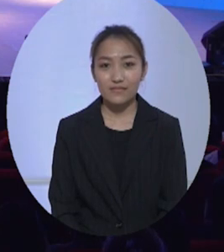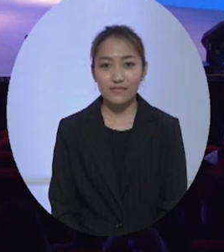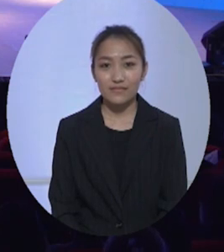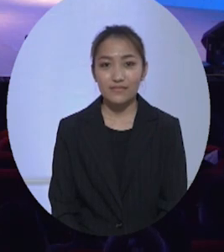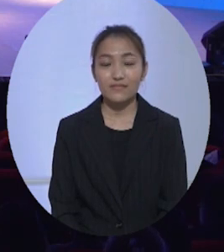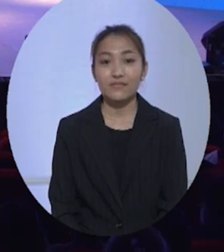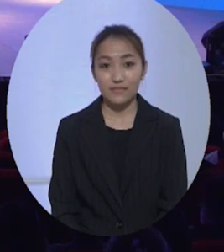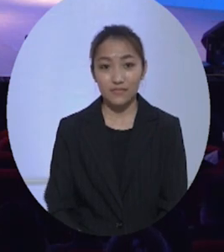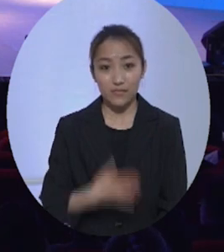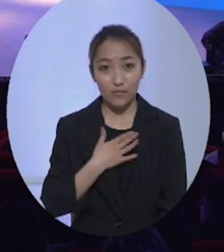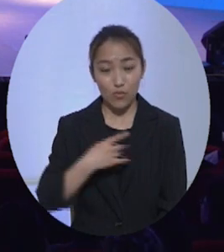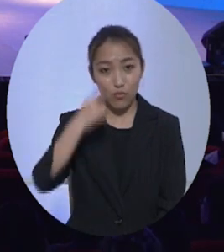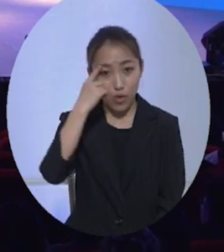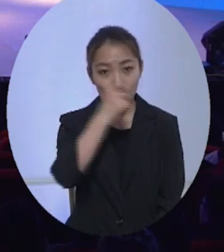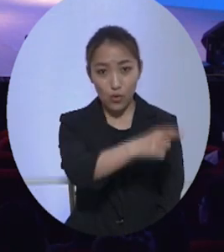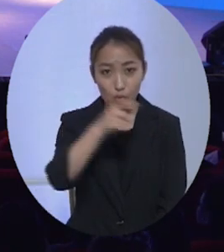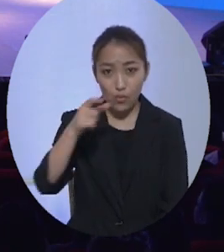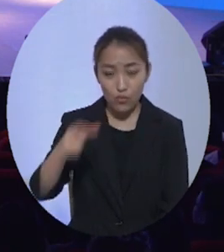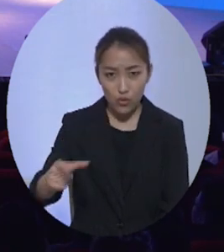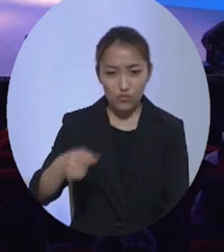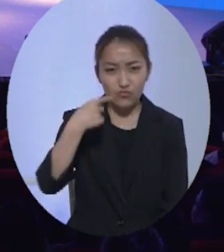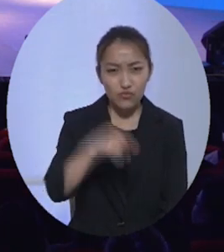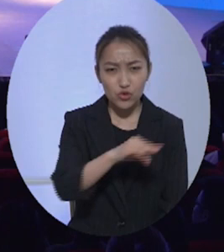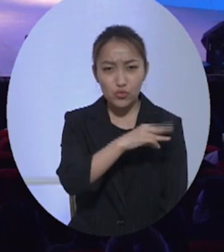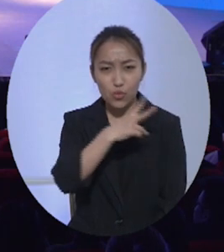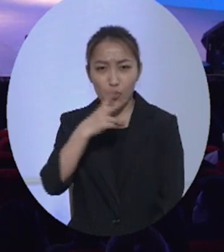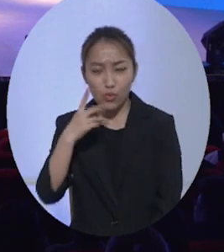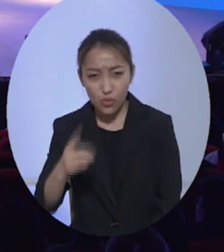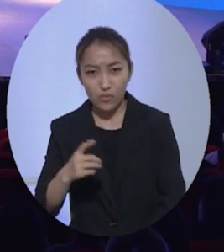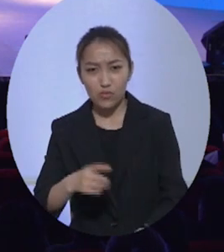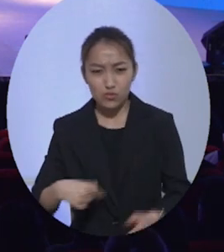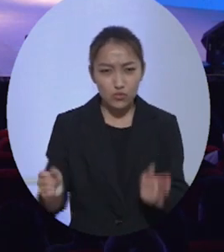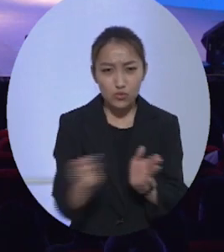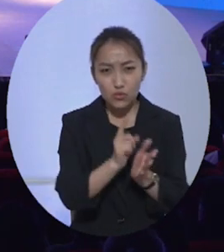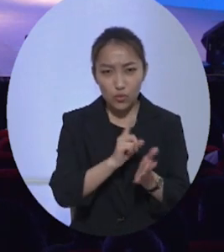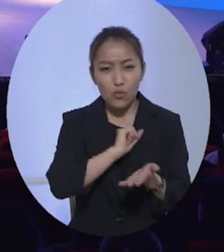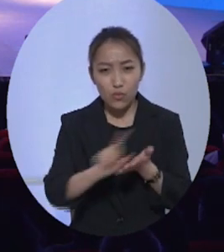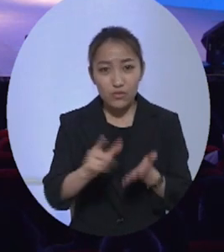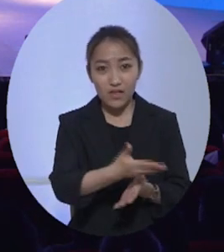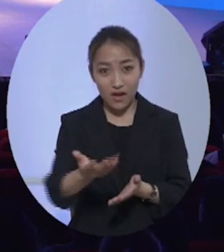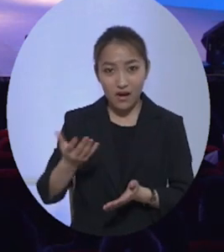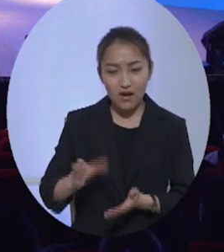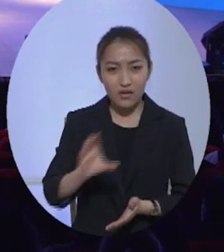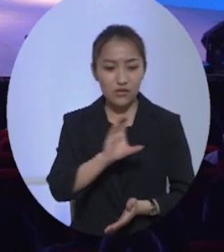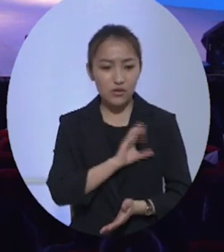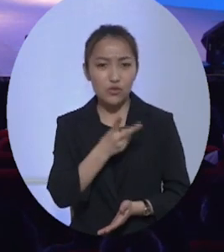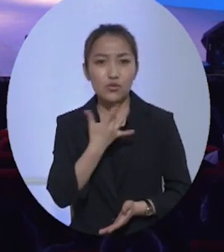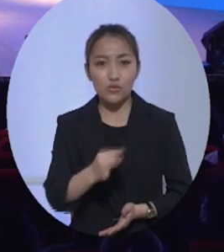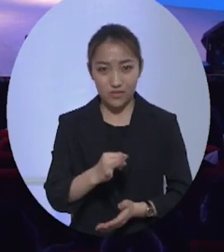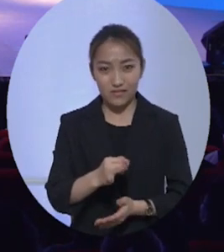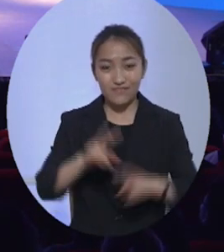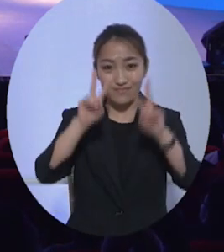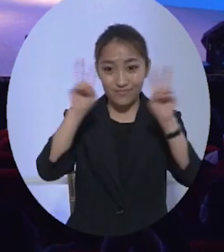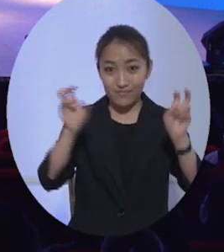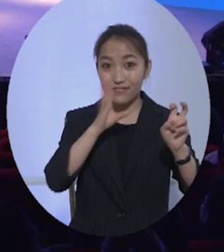За би монголчуудын түүхэн үнд зүйл ба сэтгэл зүй өгсөн одоо ийм сэдвэр гэхдээ өнөөдөр амралтын